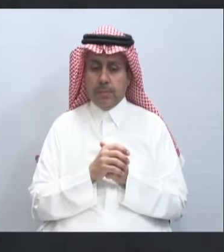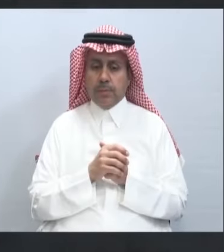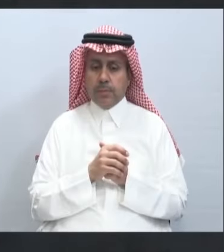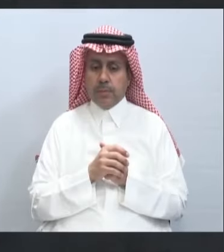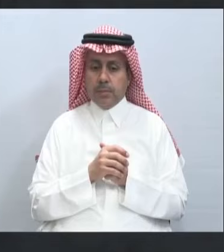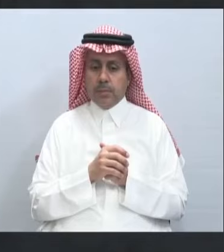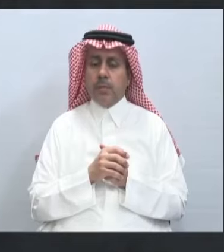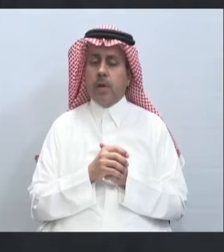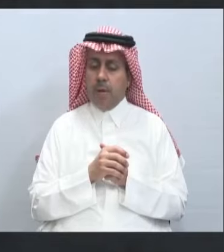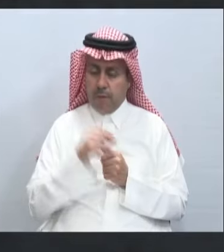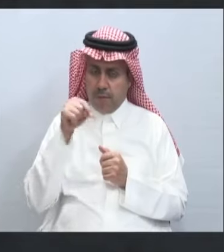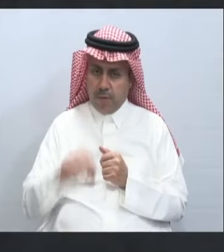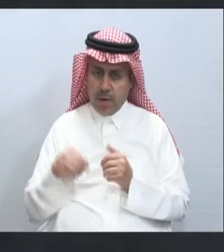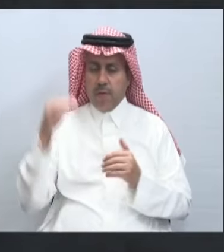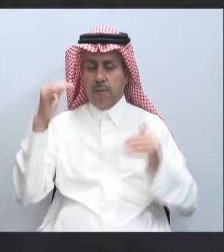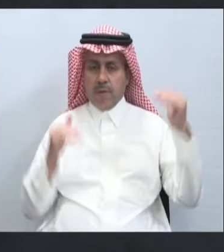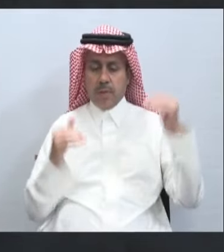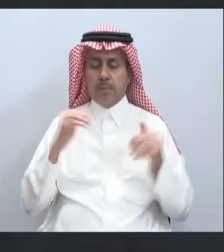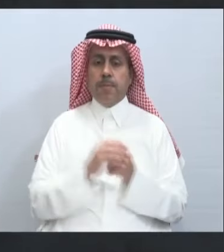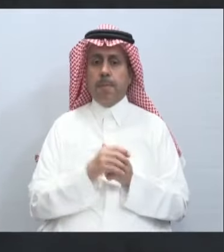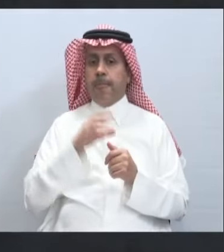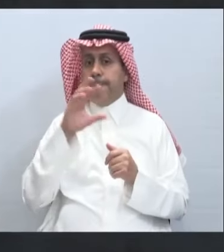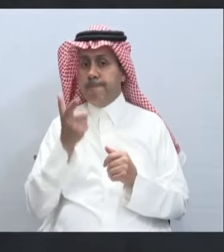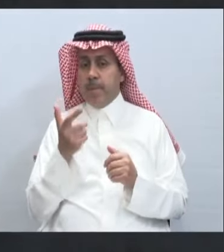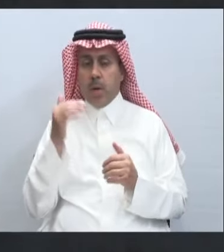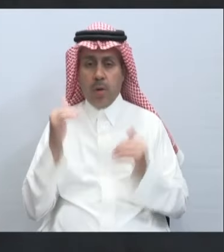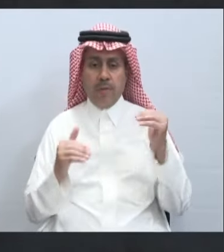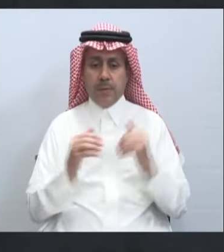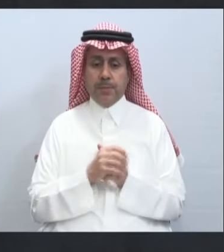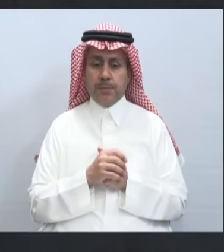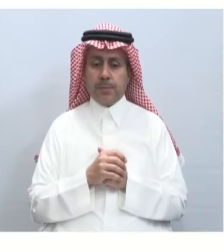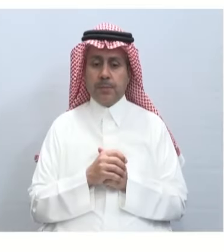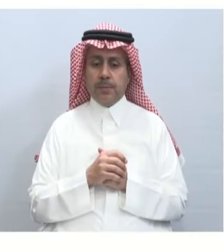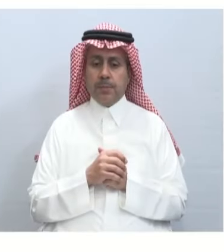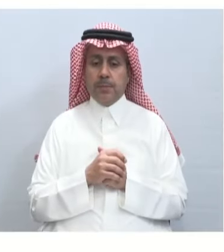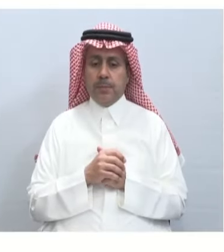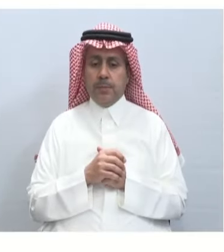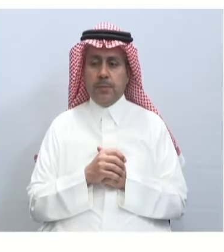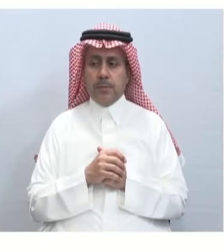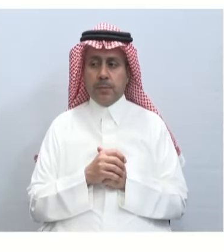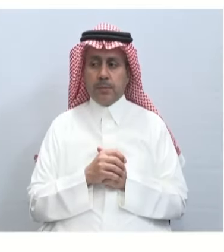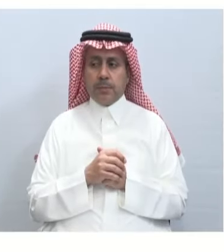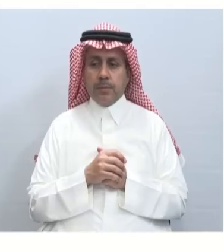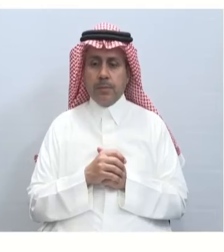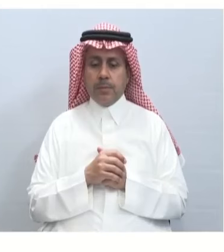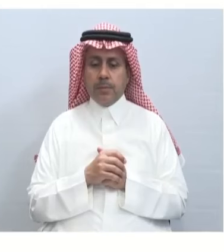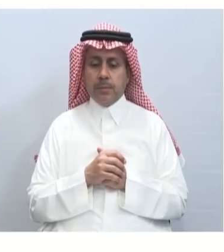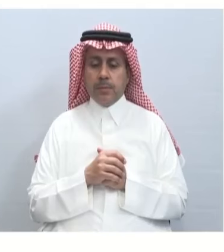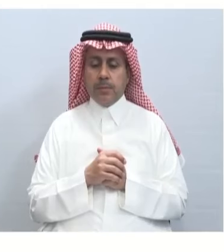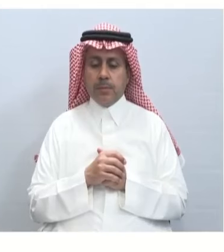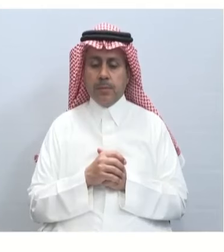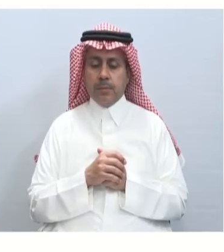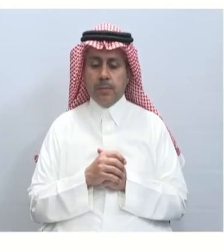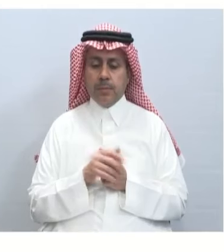تقولون نعم جيد طيب ما الفرق اذا ما الفرق بين دم الاستحاضه